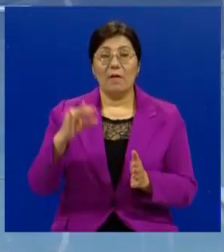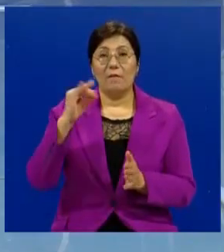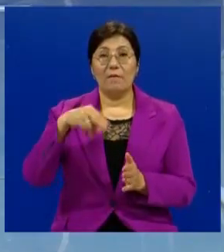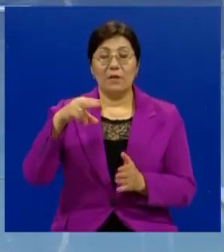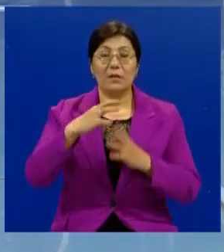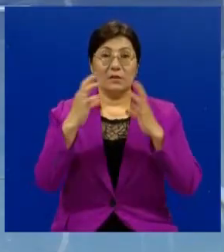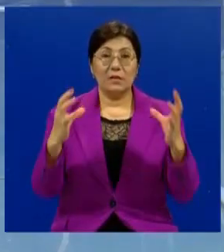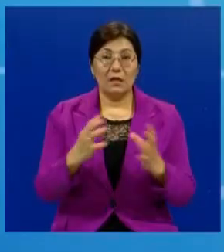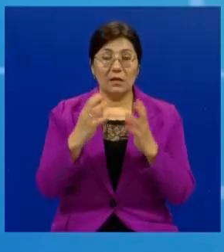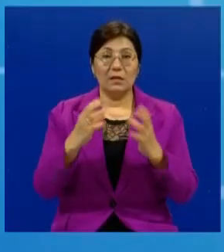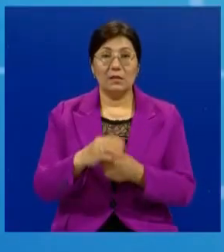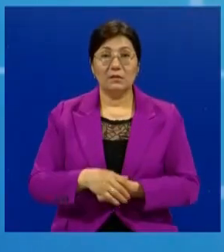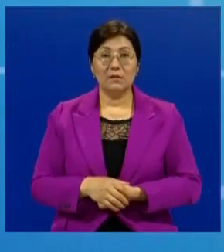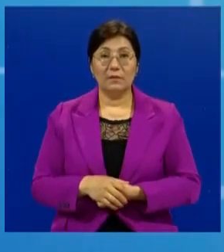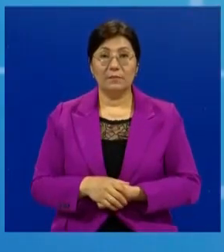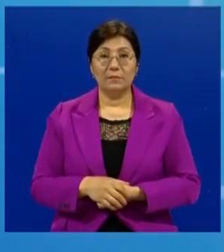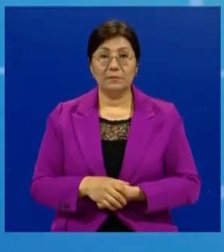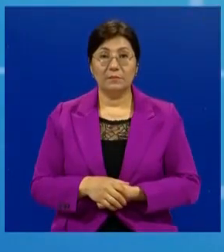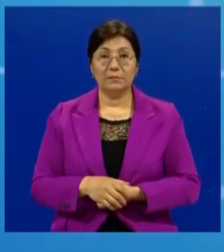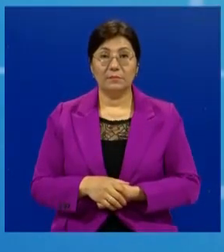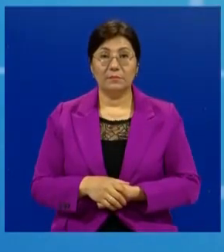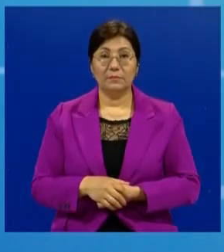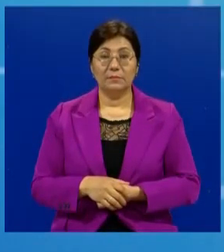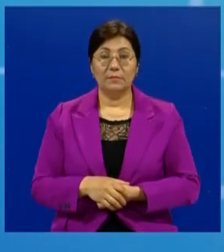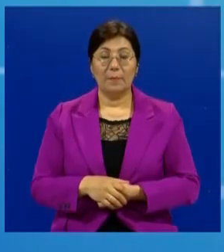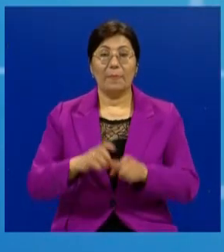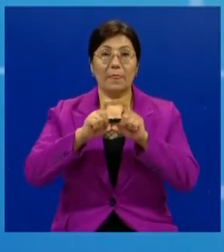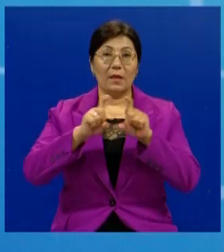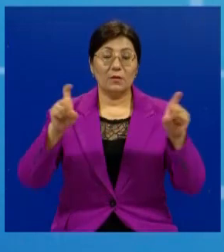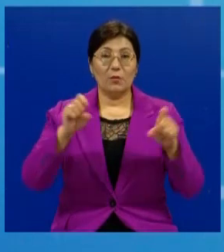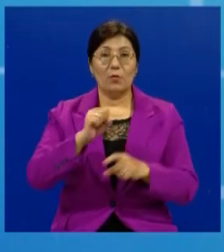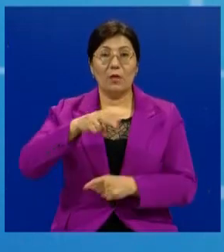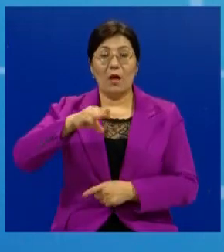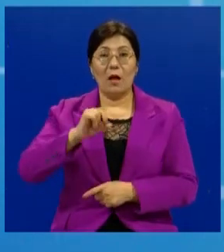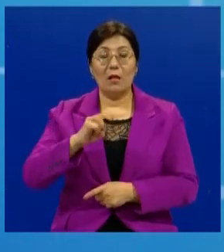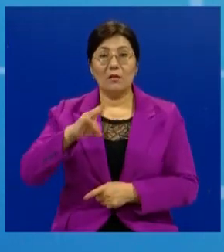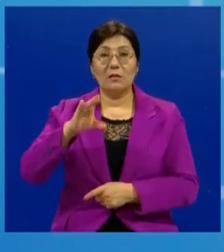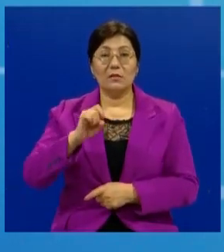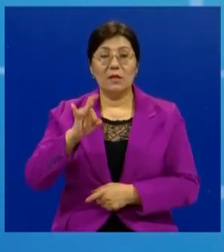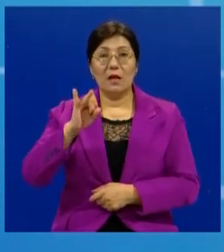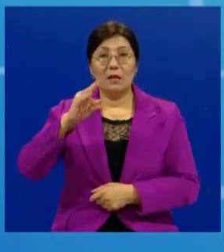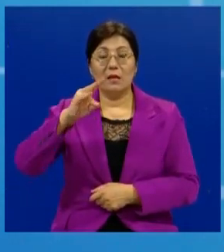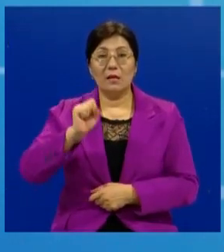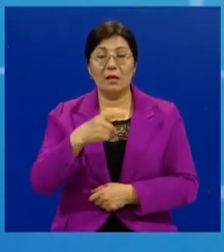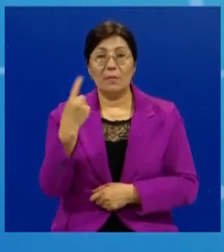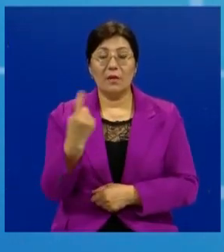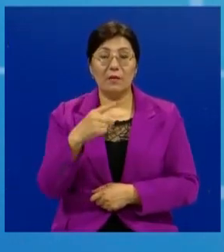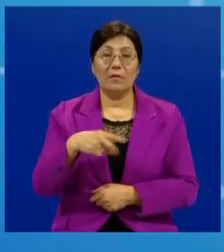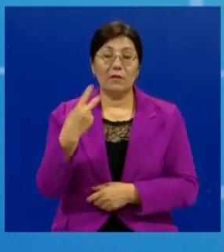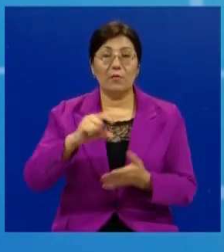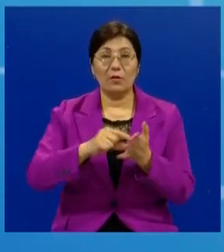том же почти первозданном виде. Школа Элтенсарина, первое двухклассное русско-киргизское